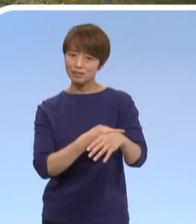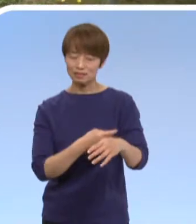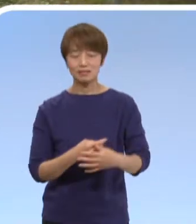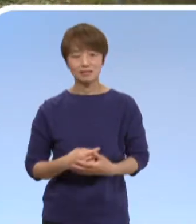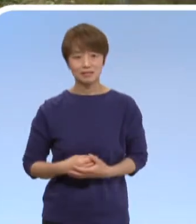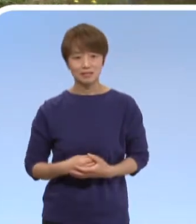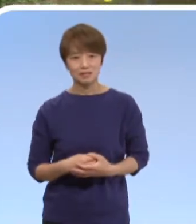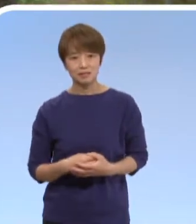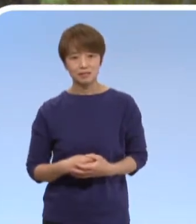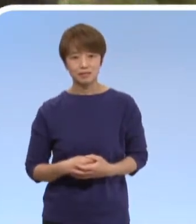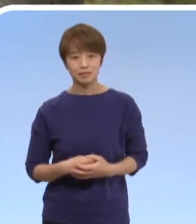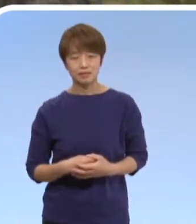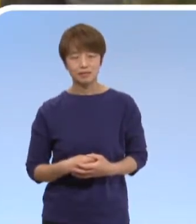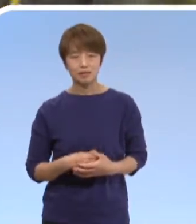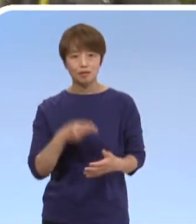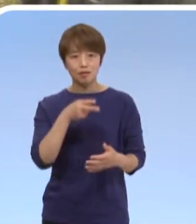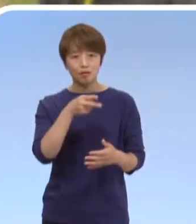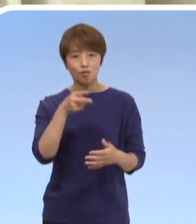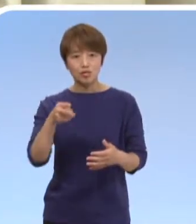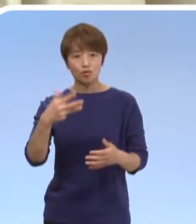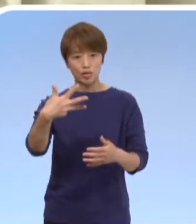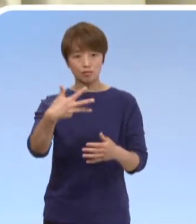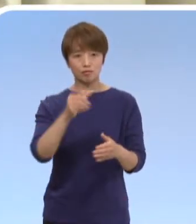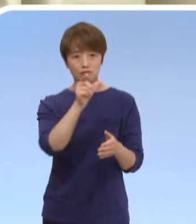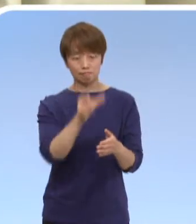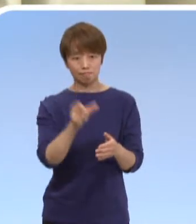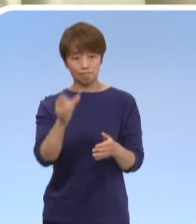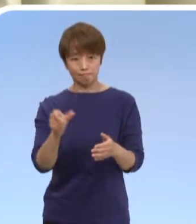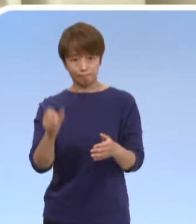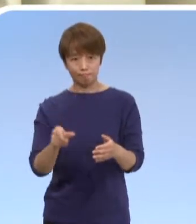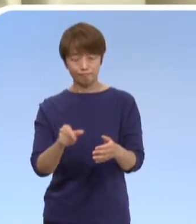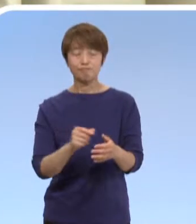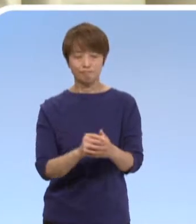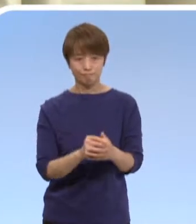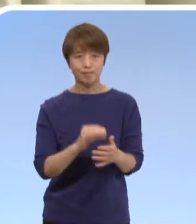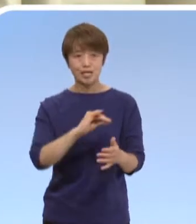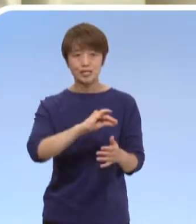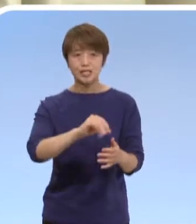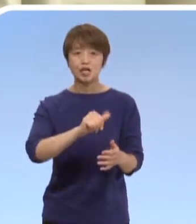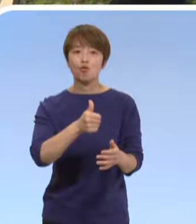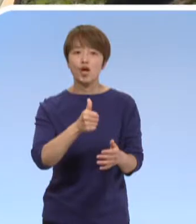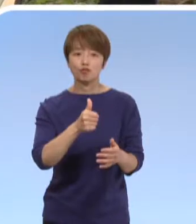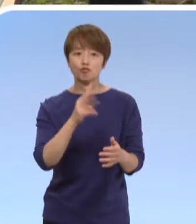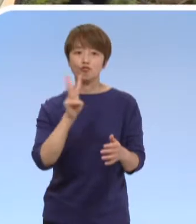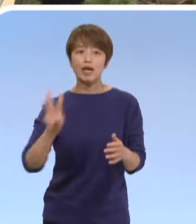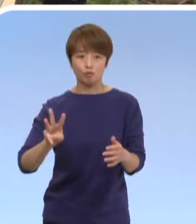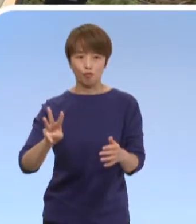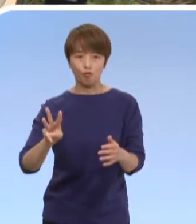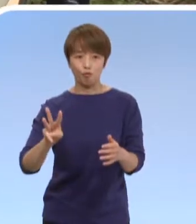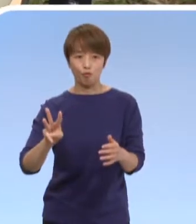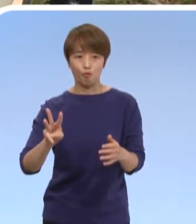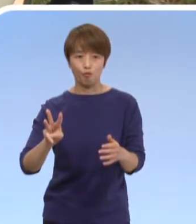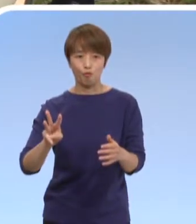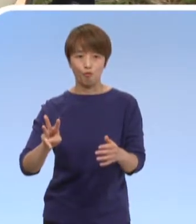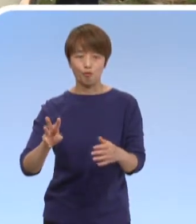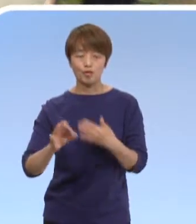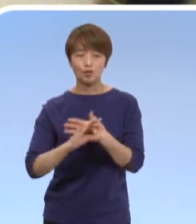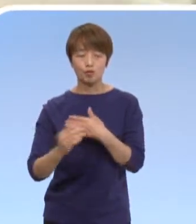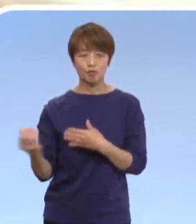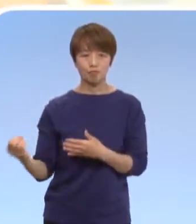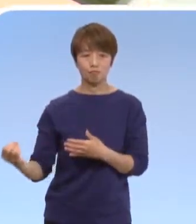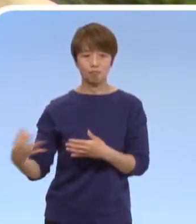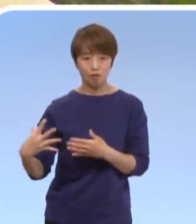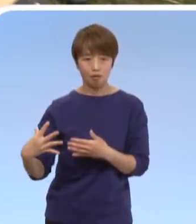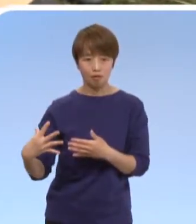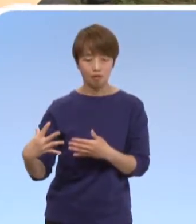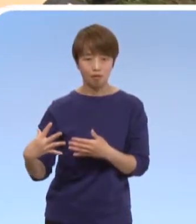い、今コンセントが8つあるんですけども、1つが1500ワット、例えばライトももちろんつき